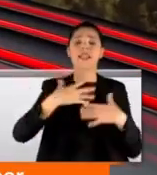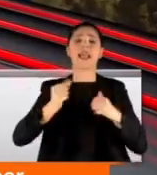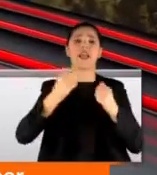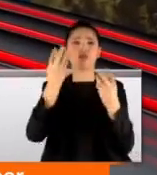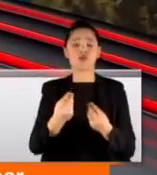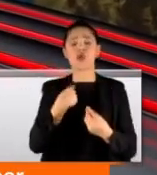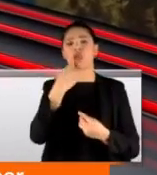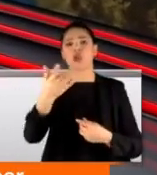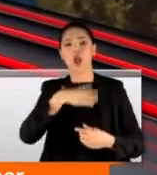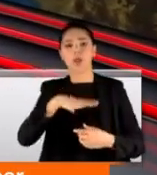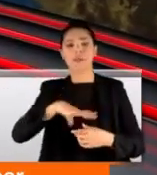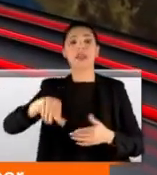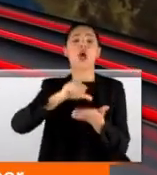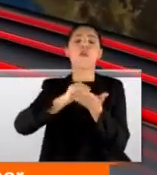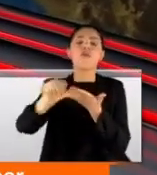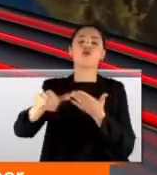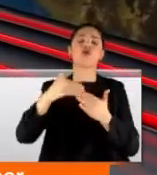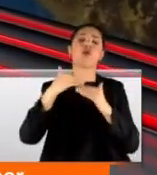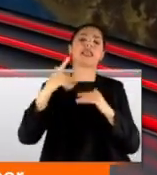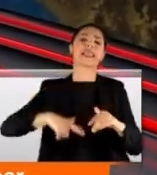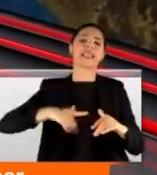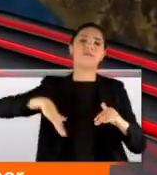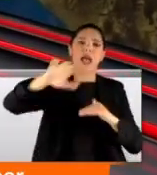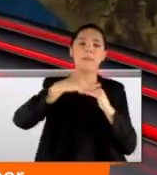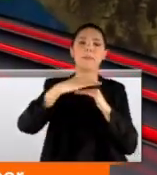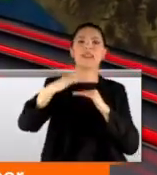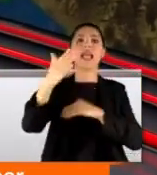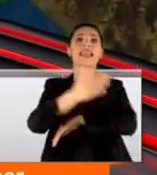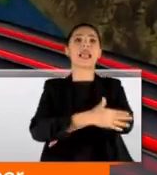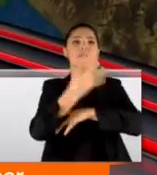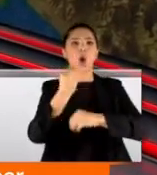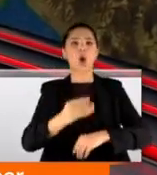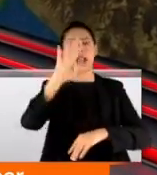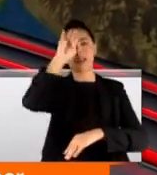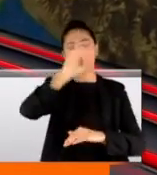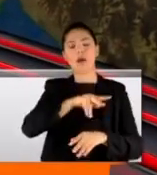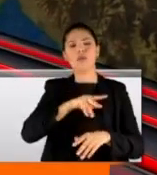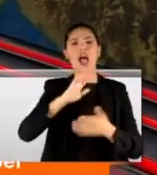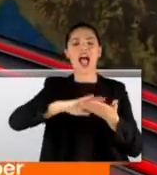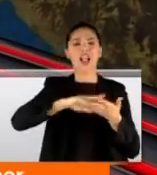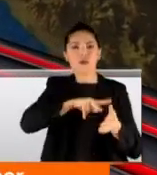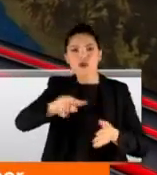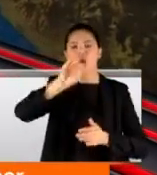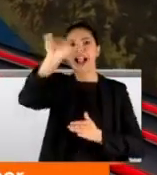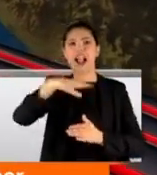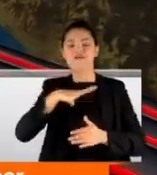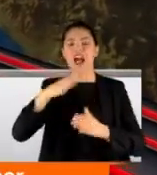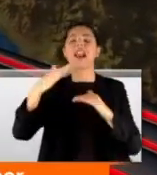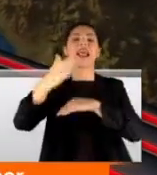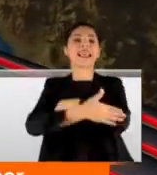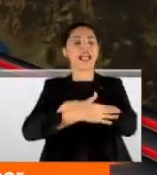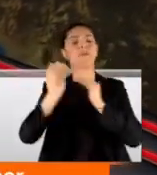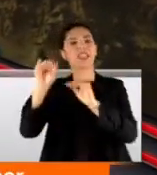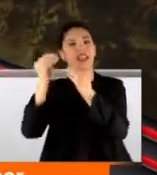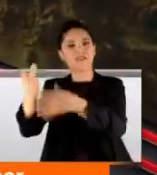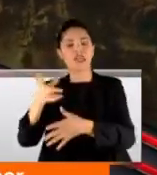olsun, onu da söyleyeyim. Ve tabii tüm İzmir'e. Sana yardımcı kuvvet olarak İstanbul'dan arkadaşlarımız da yola çıktı. Onu da belirteyim. Onlar da